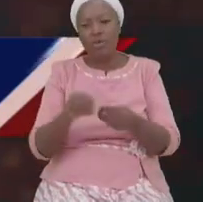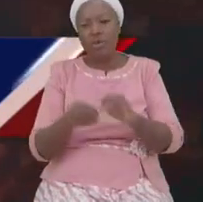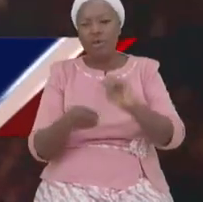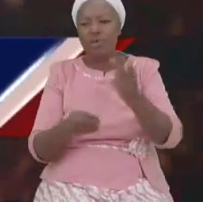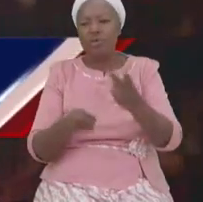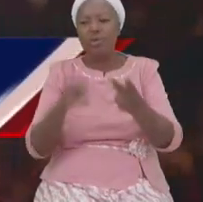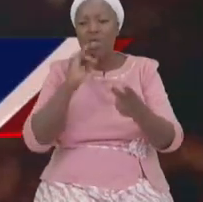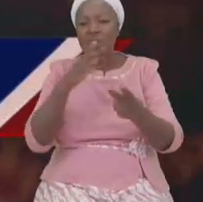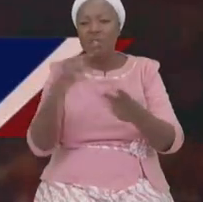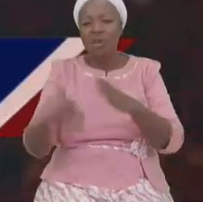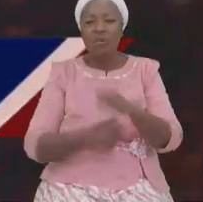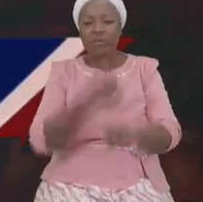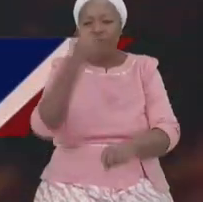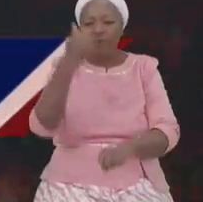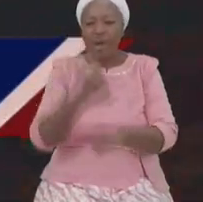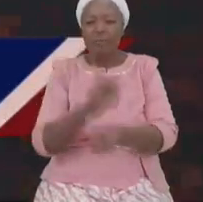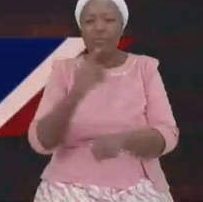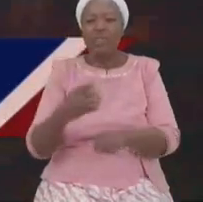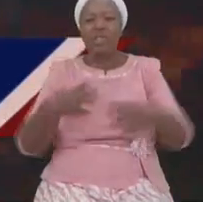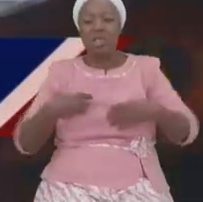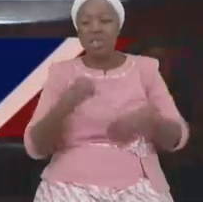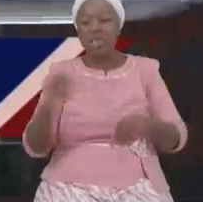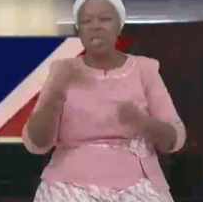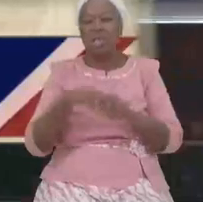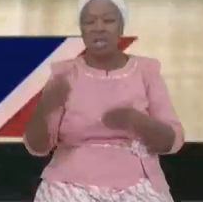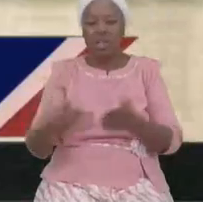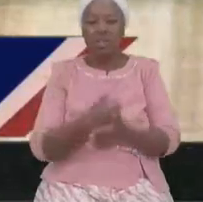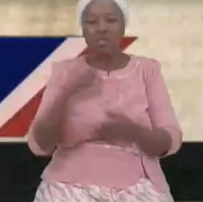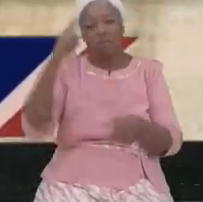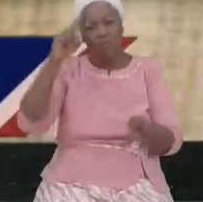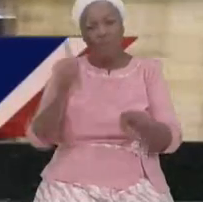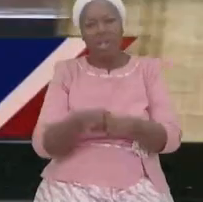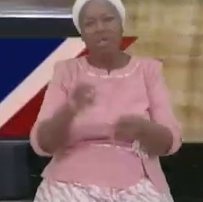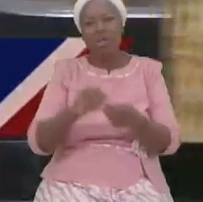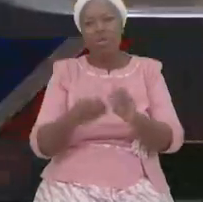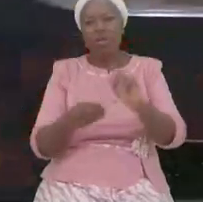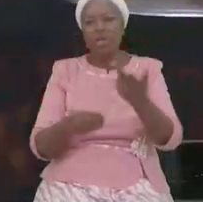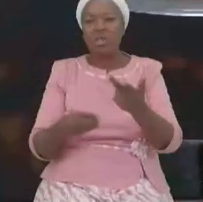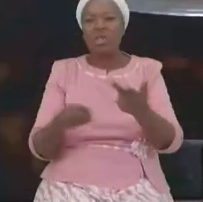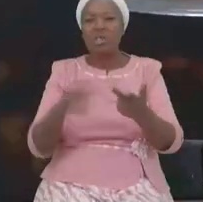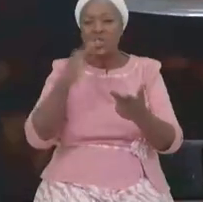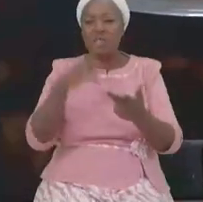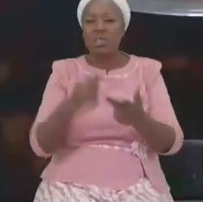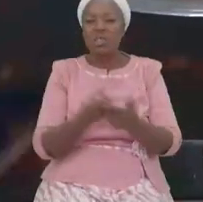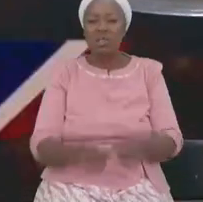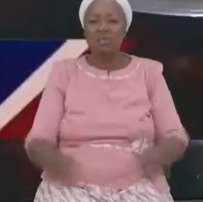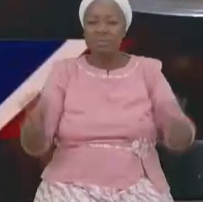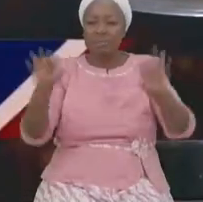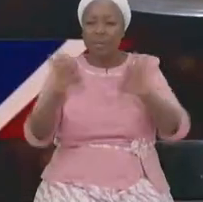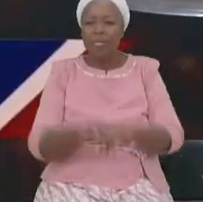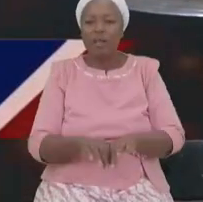sainteté. Deuxième point, la guérison confirmée dans la nouvelle alliance. Et troisième point maintenant, la sainteté cruciale